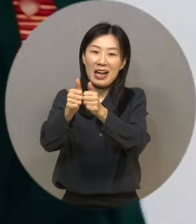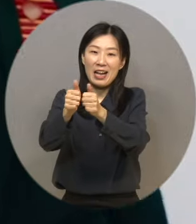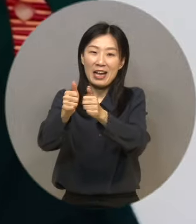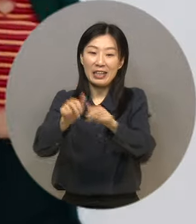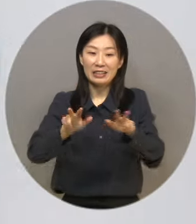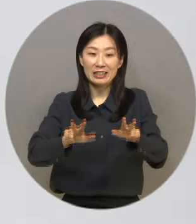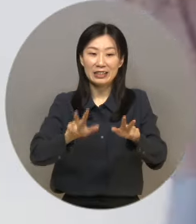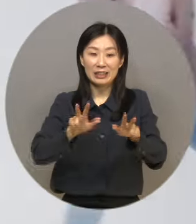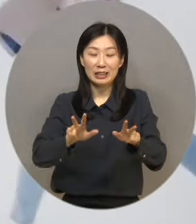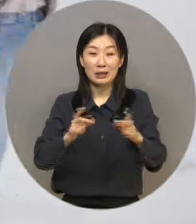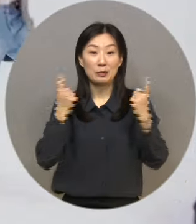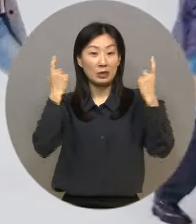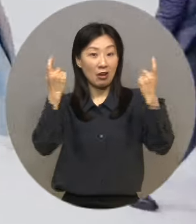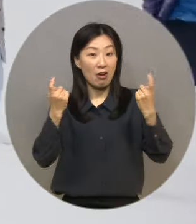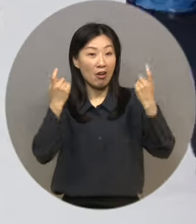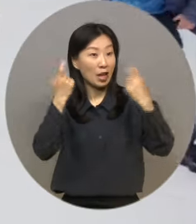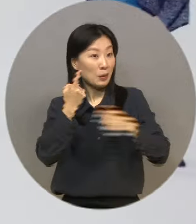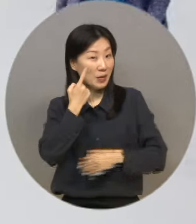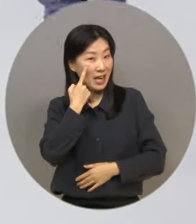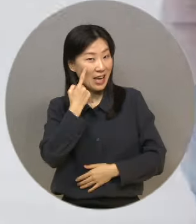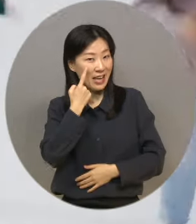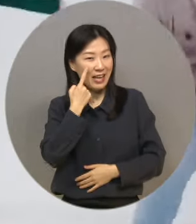지금 떠나볼래